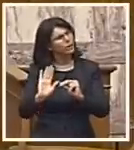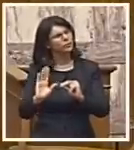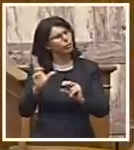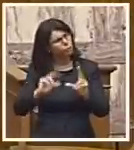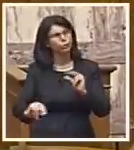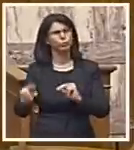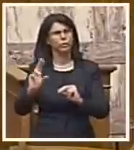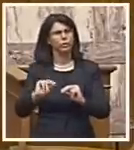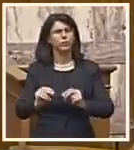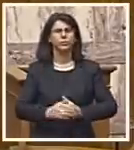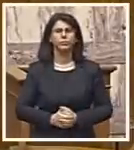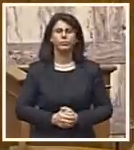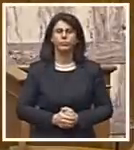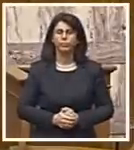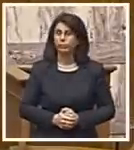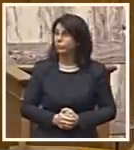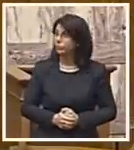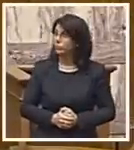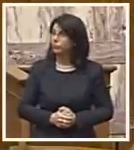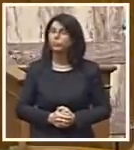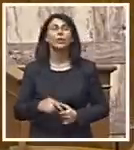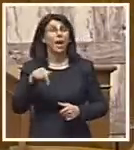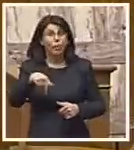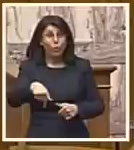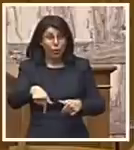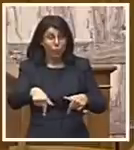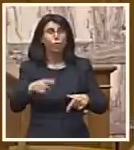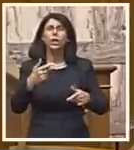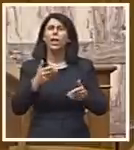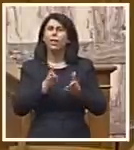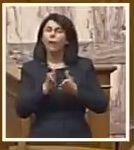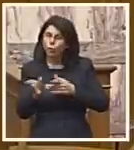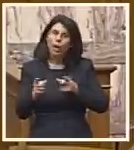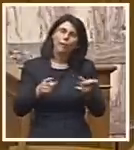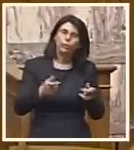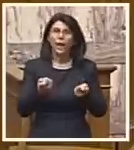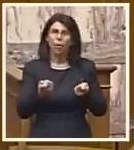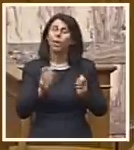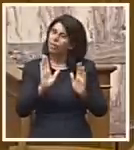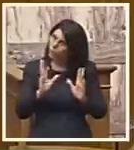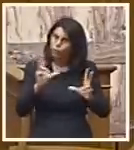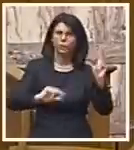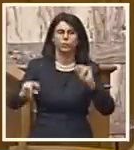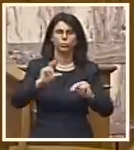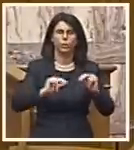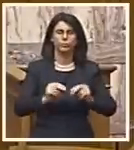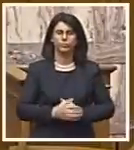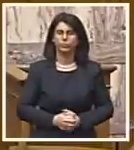θα το συζητήσουμε, θα βάλουμε τα διλήμματα εδώ στην αίθουσα αυτή, θα τα συζητήσουμε. Λοιπόν, και είναι πολλά τα